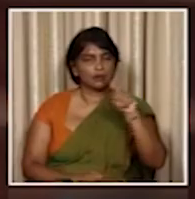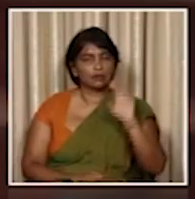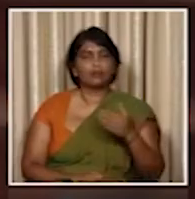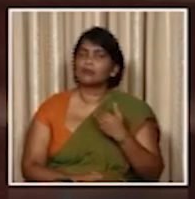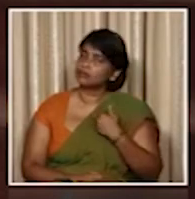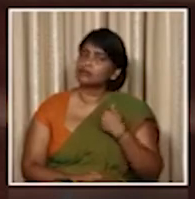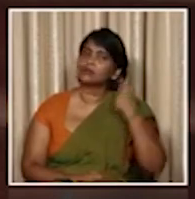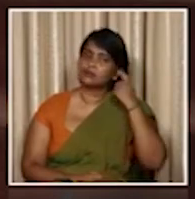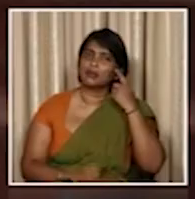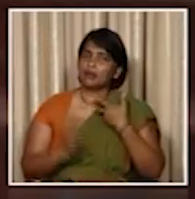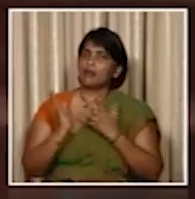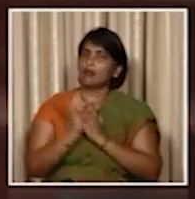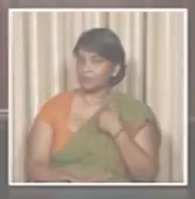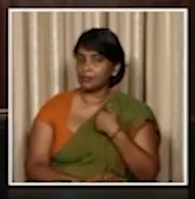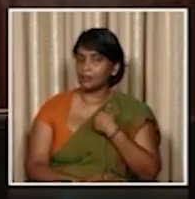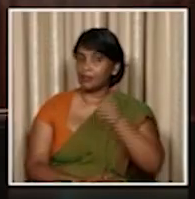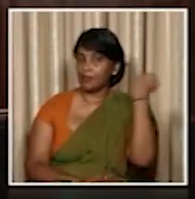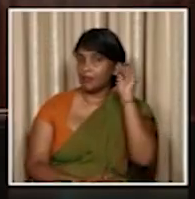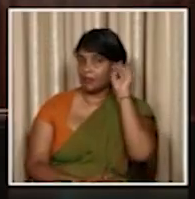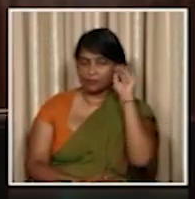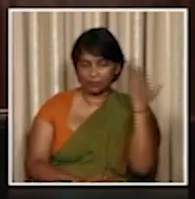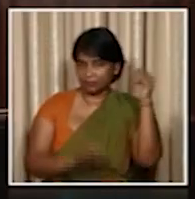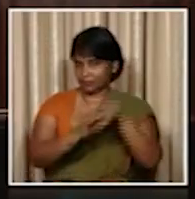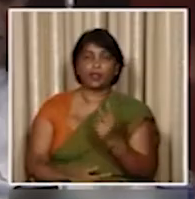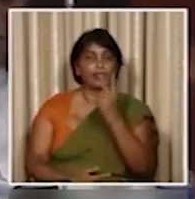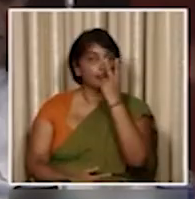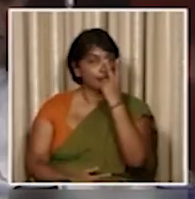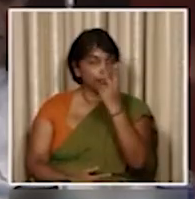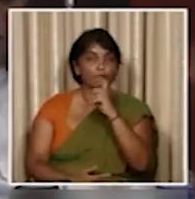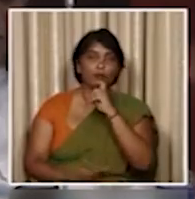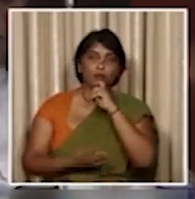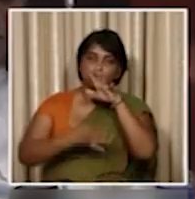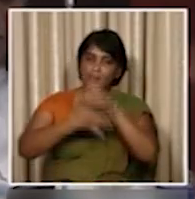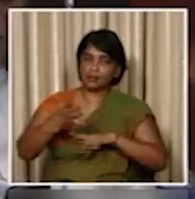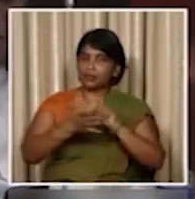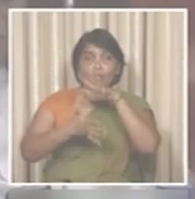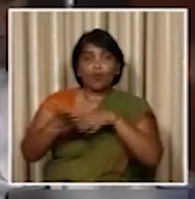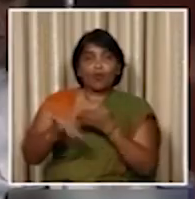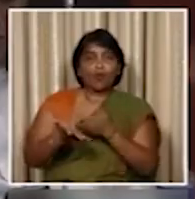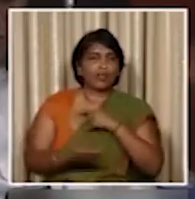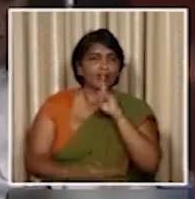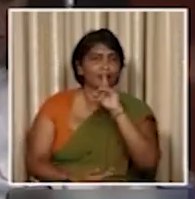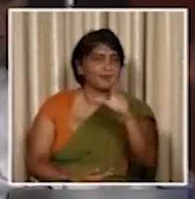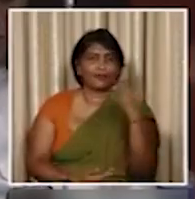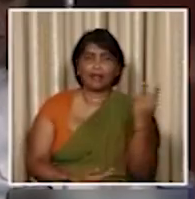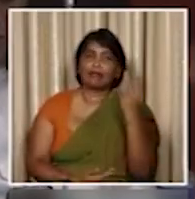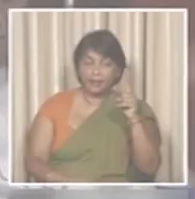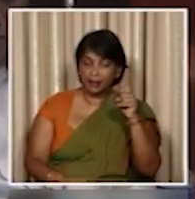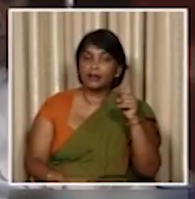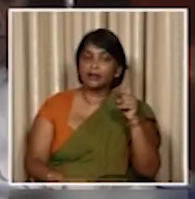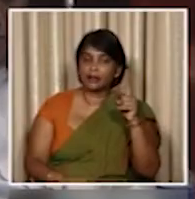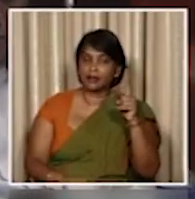හිතනවා මට අයිතියක් තියෙනවා දැනගන්න. ඒක හිටියෙත් නෑ. මම කිව්වේ මම නඩු තීන්දුව මොකද්ද කියලා කිව්වේ නෑ. මම කිව්වේ දෙන්නේ කියලා